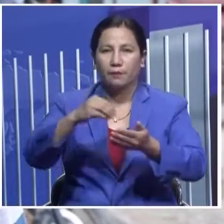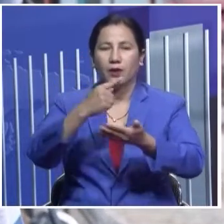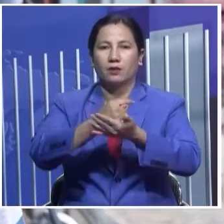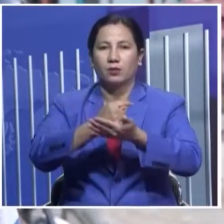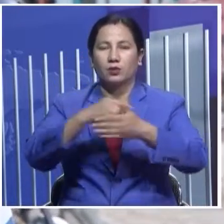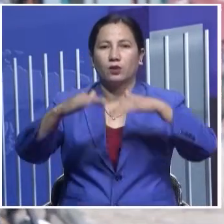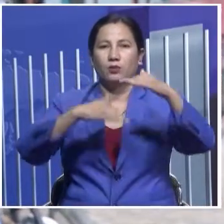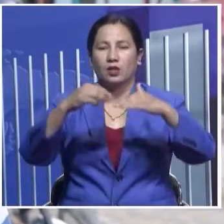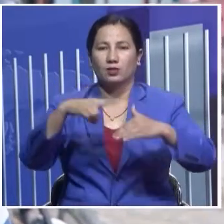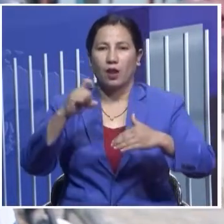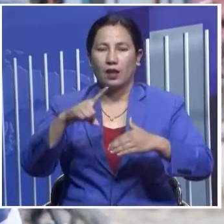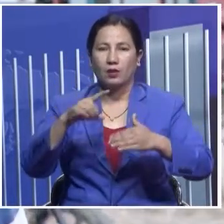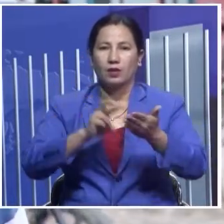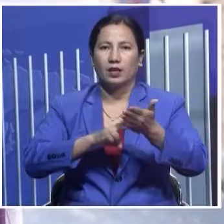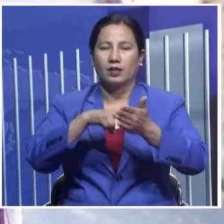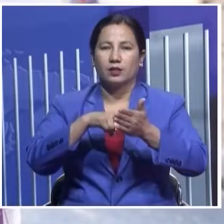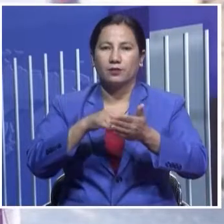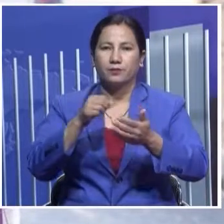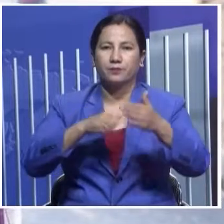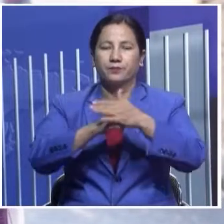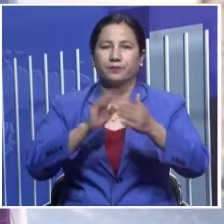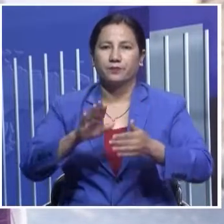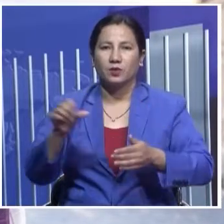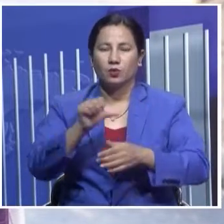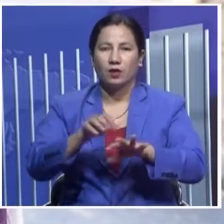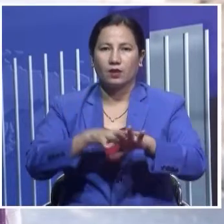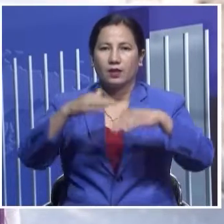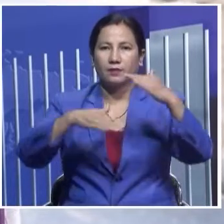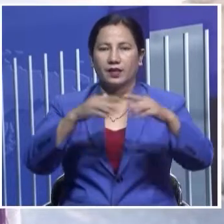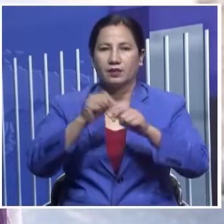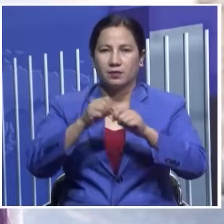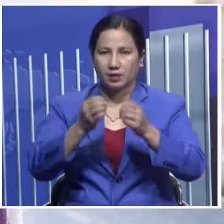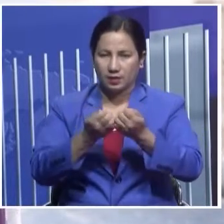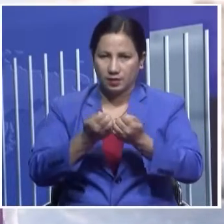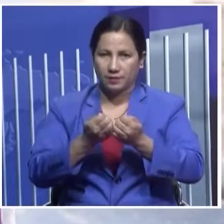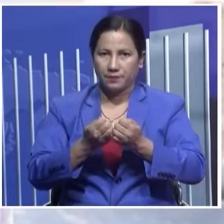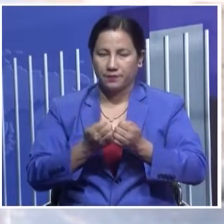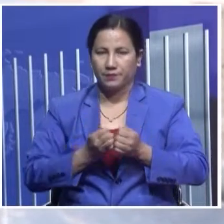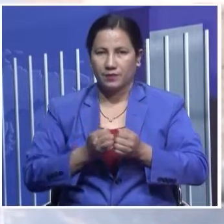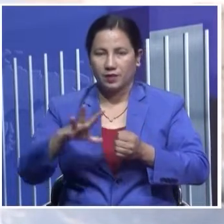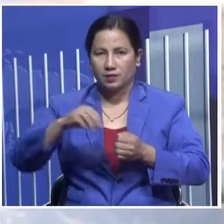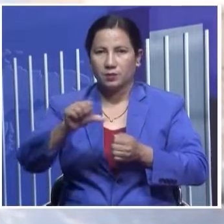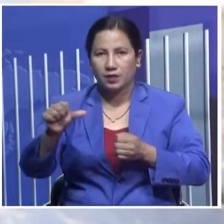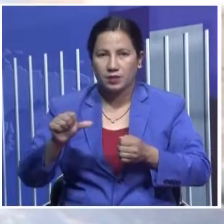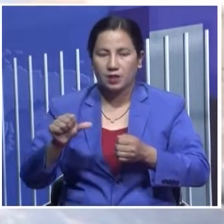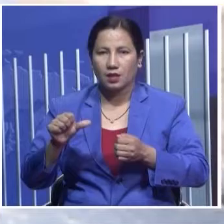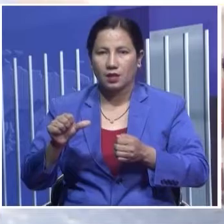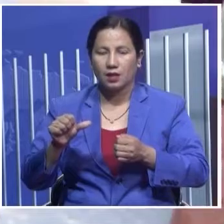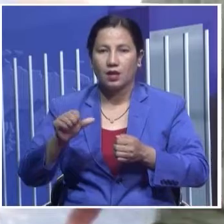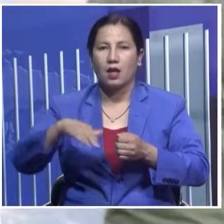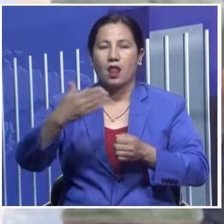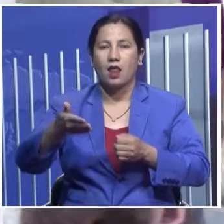विकासको लागि एउटा टेवा पुर्याउनु पर्छ। उहाँहरूले विकास निर्माणका काममा सबै